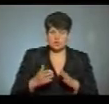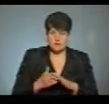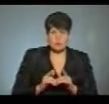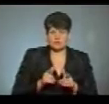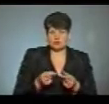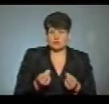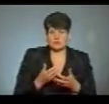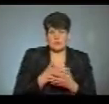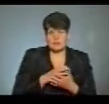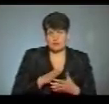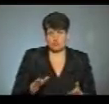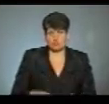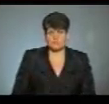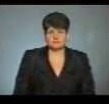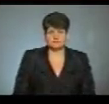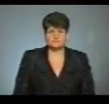було.